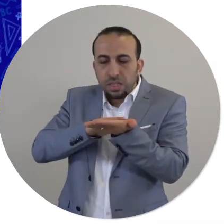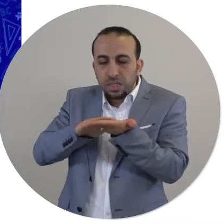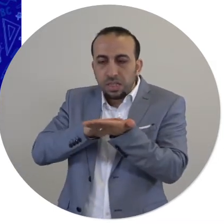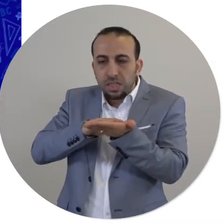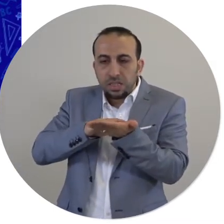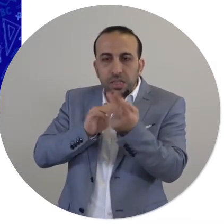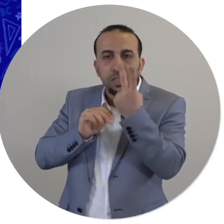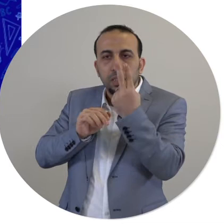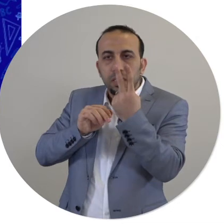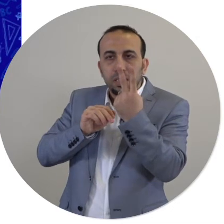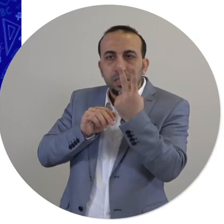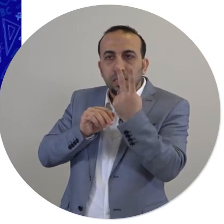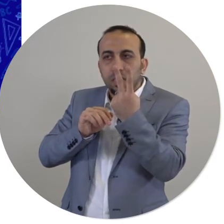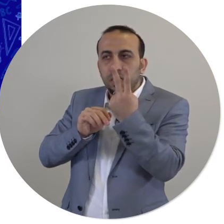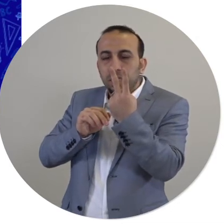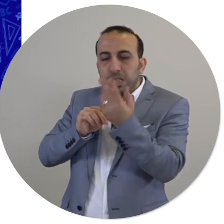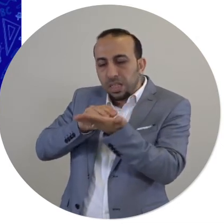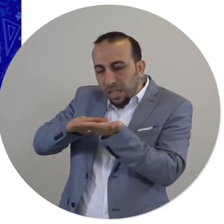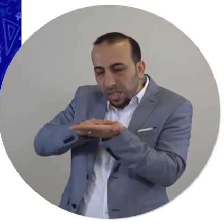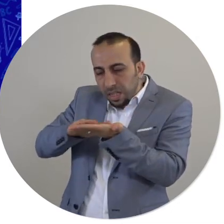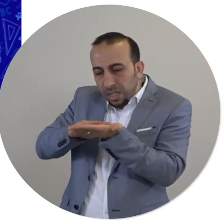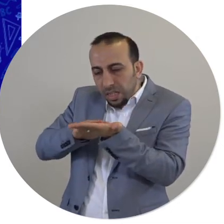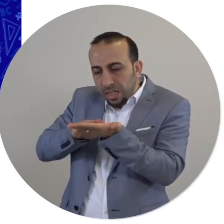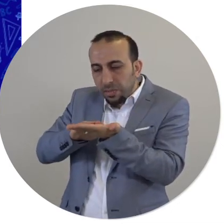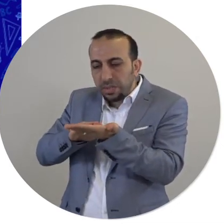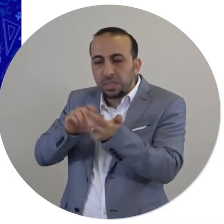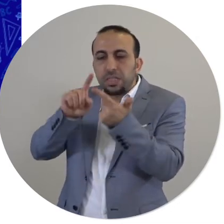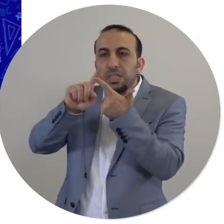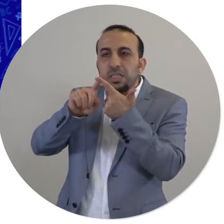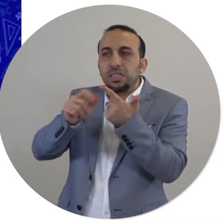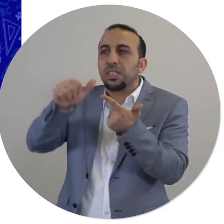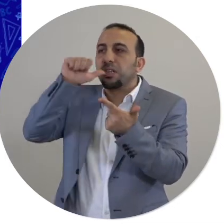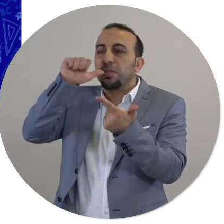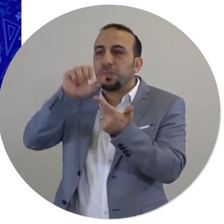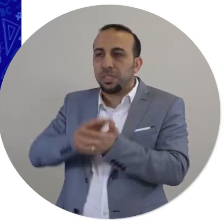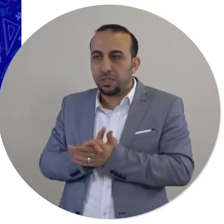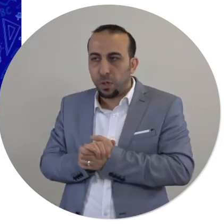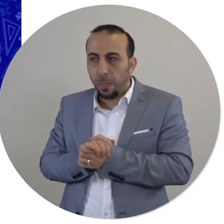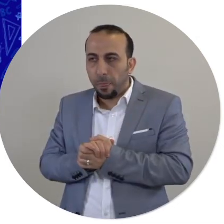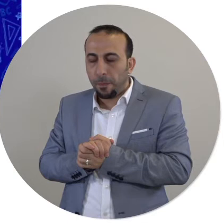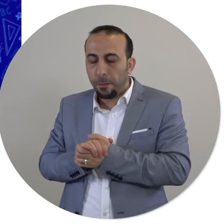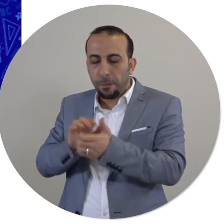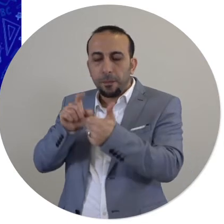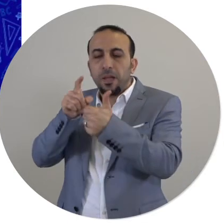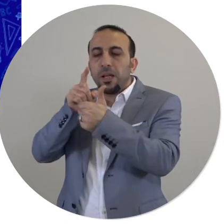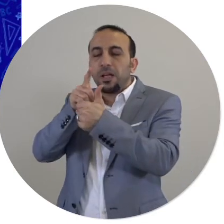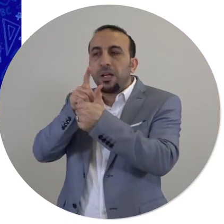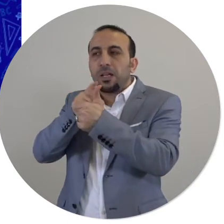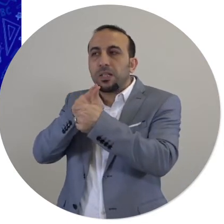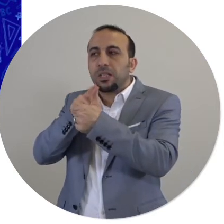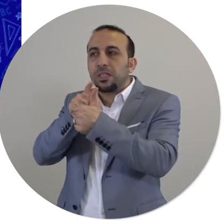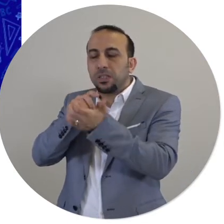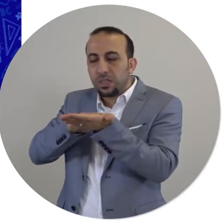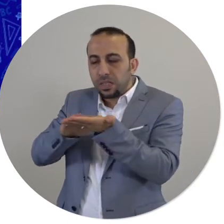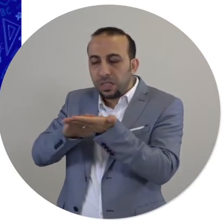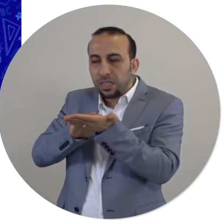قسمين، يابس وماء. تشغل نسبة المياه في سطح الأرض بمعدل 70%، بينما 30%